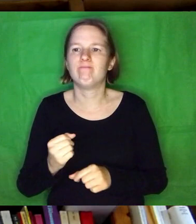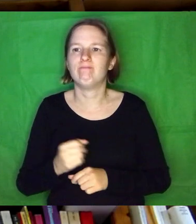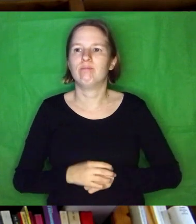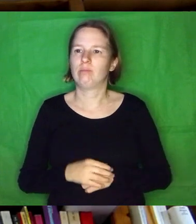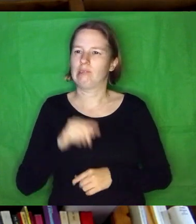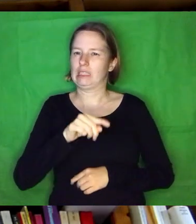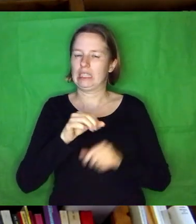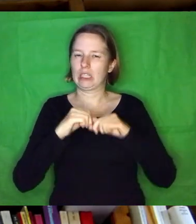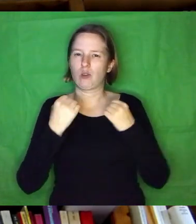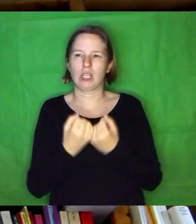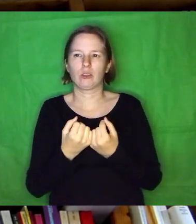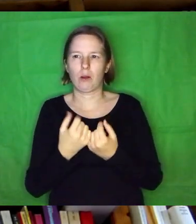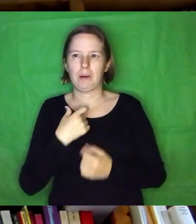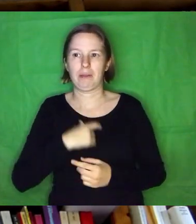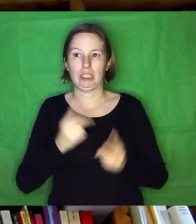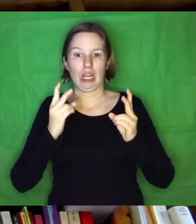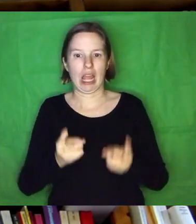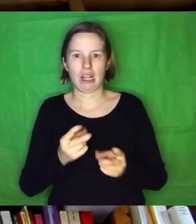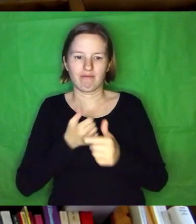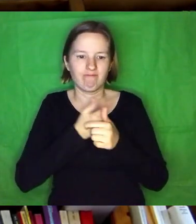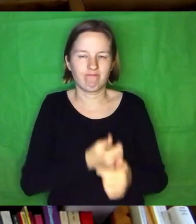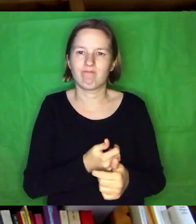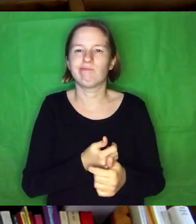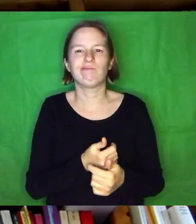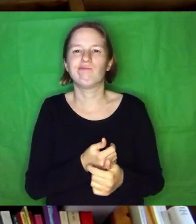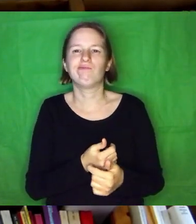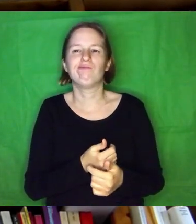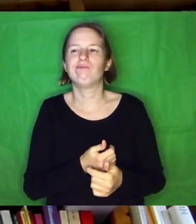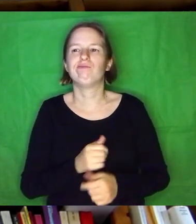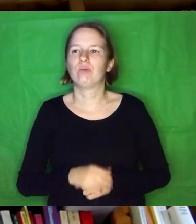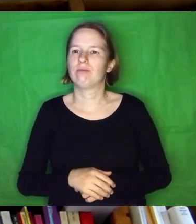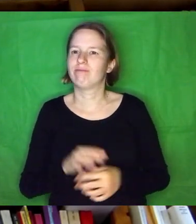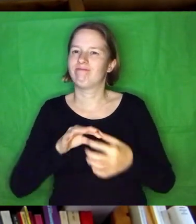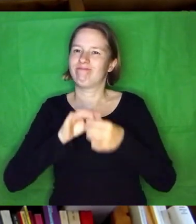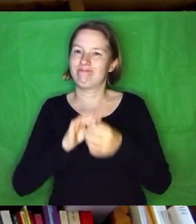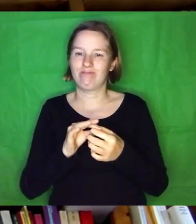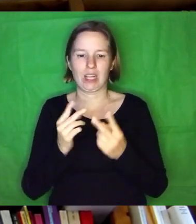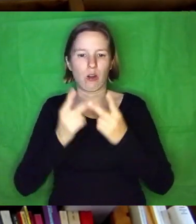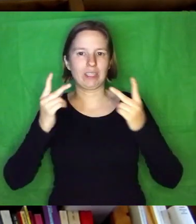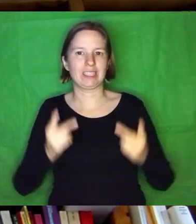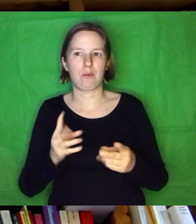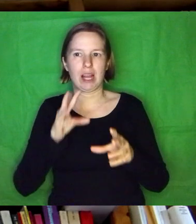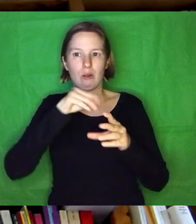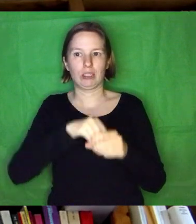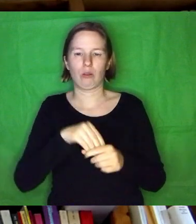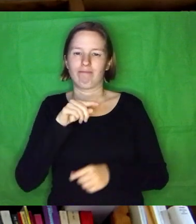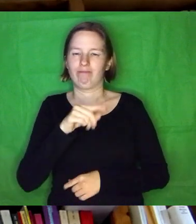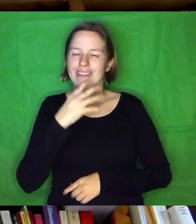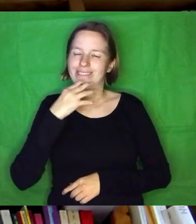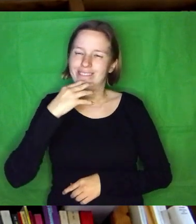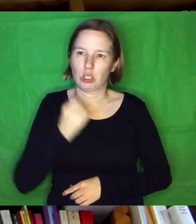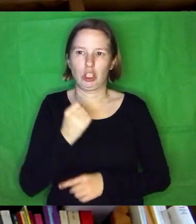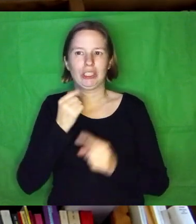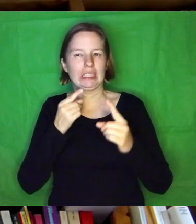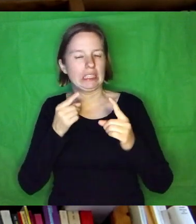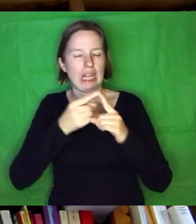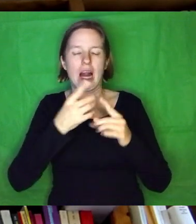Barrieren, die Menschen an der selbstverständlichen und gleichberechtigten Teilhabe am gesellschaftlichen Leben